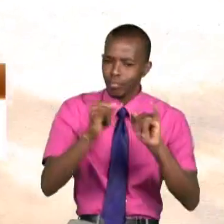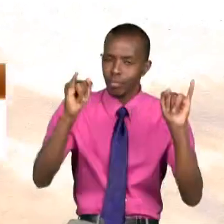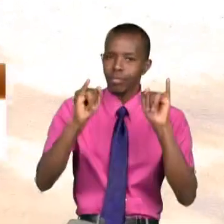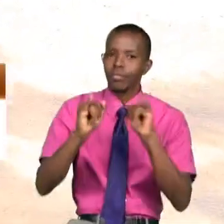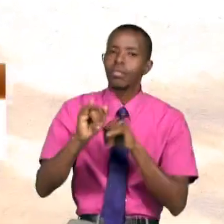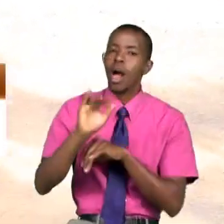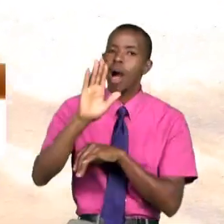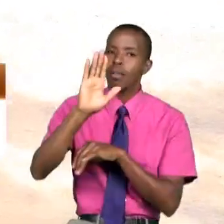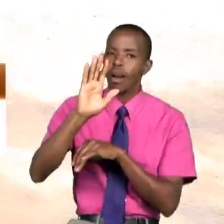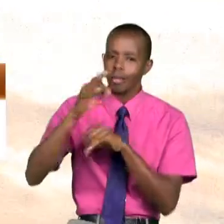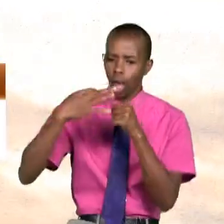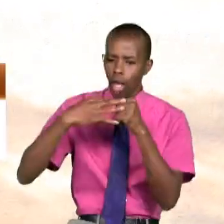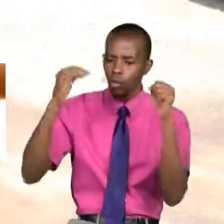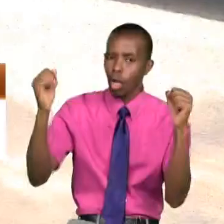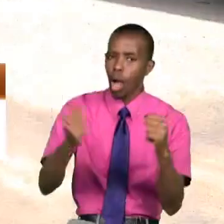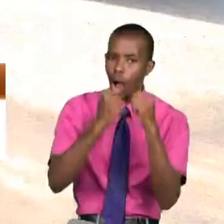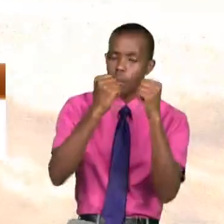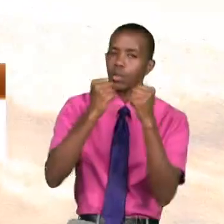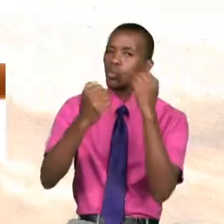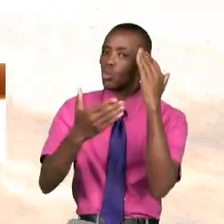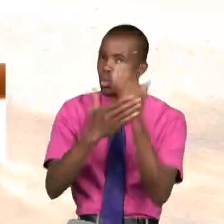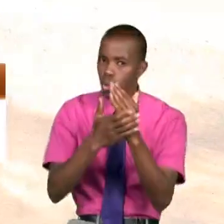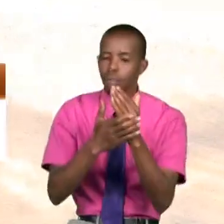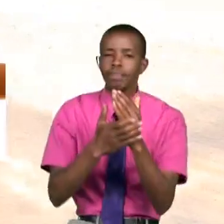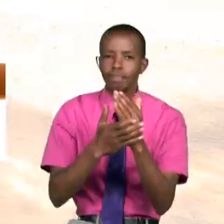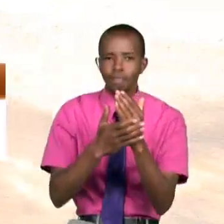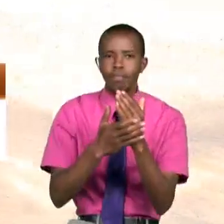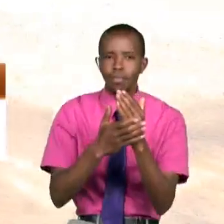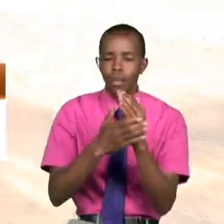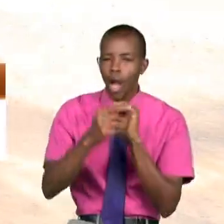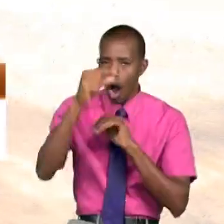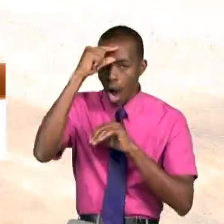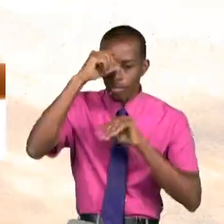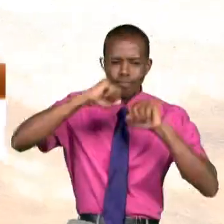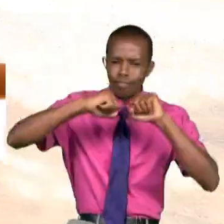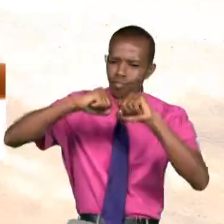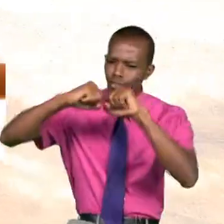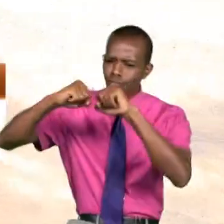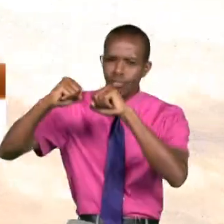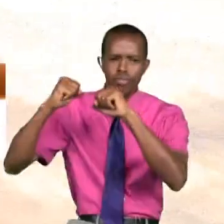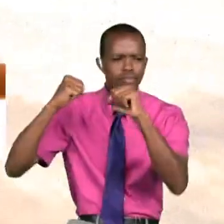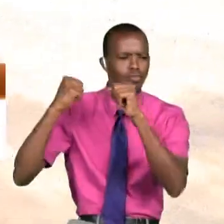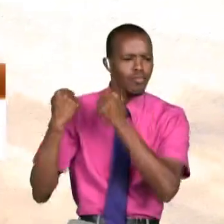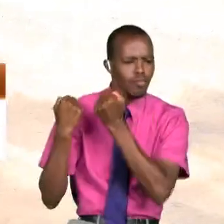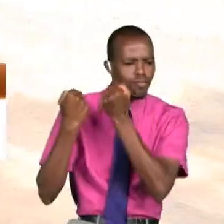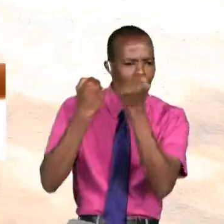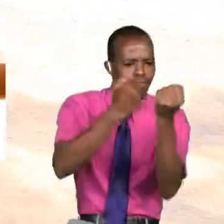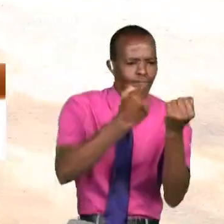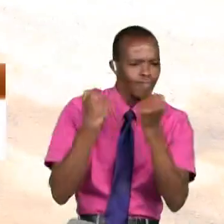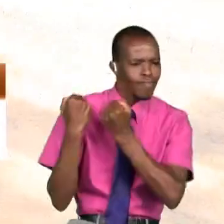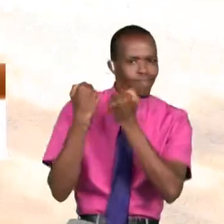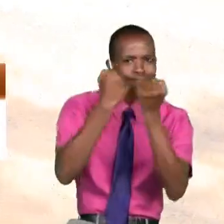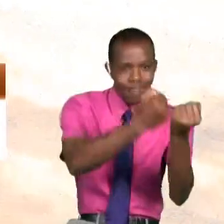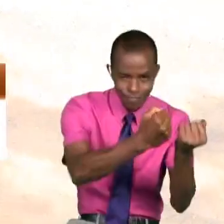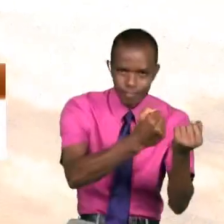58 tangu kuweza kufanyika, ni kweli kwamba vigogo wakuu wa serikali waliweza kuwasili pale, na pia kukashuhudiwa